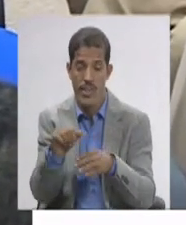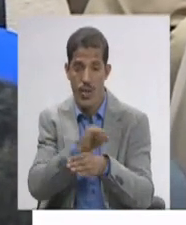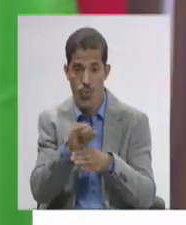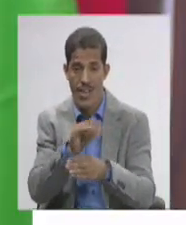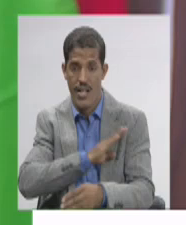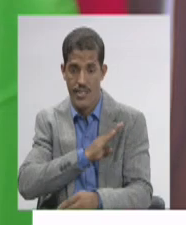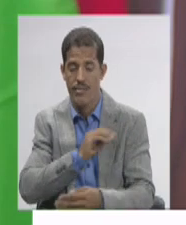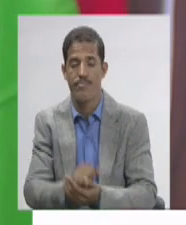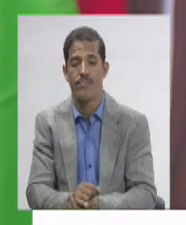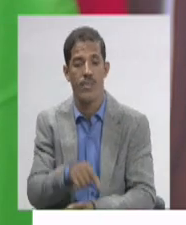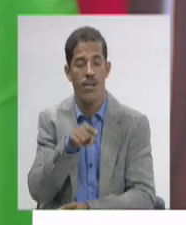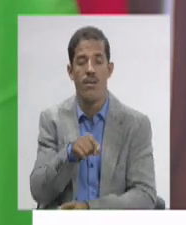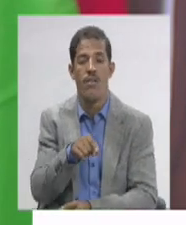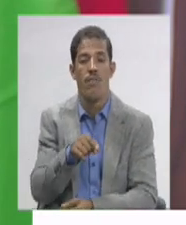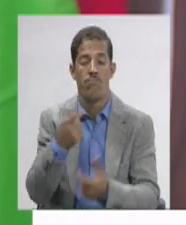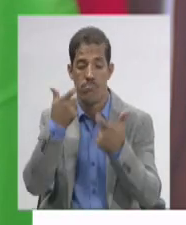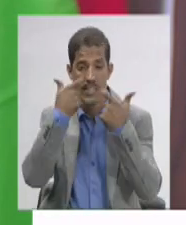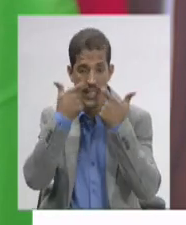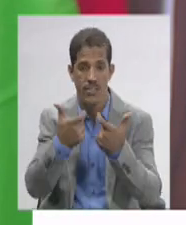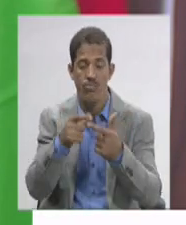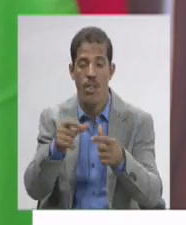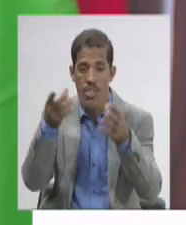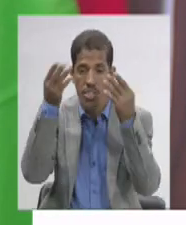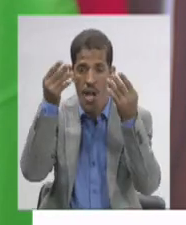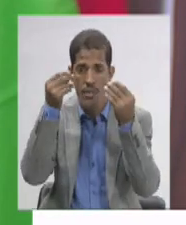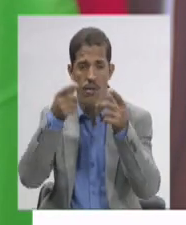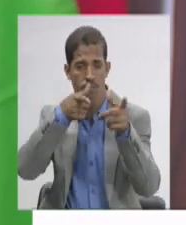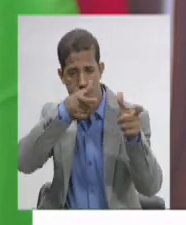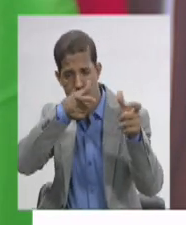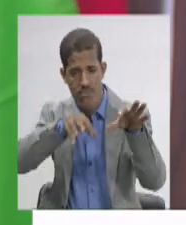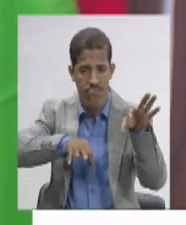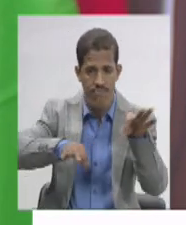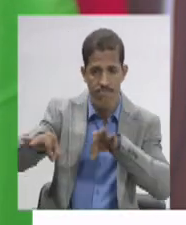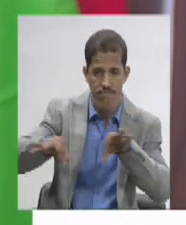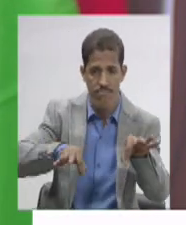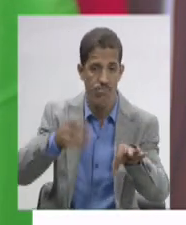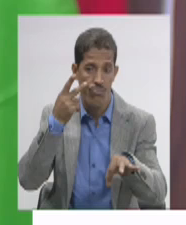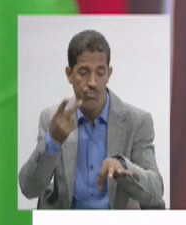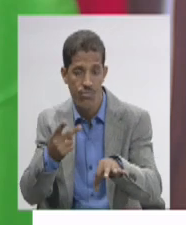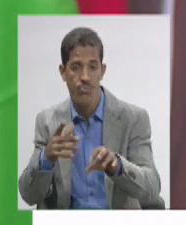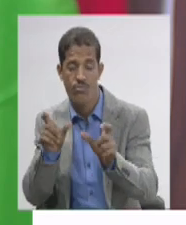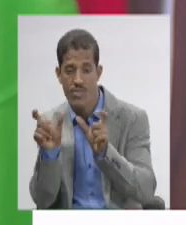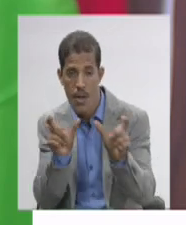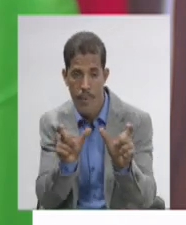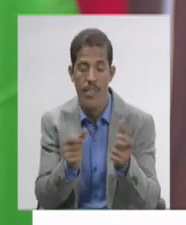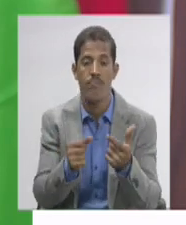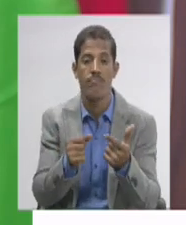العسكري تم التركيز على التعليم العمليات وتقنيات التحرير